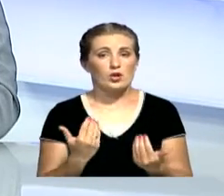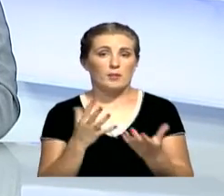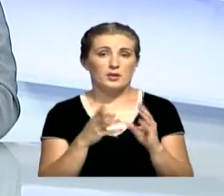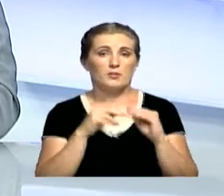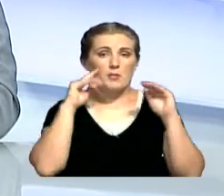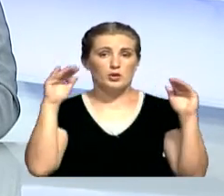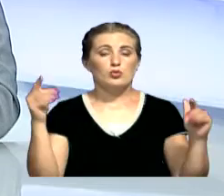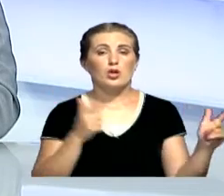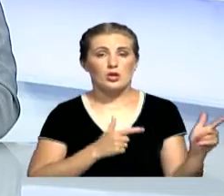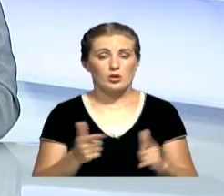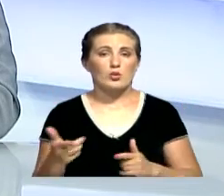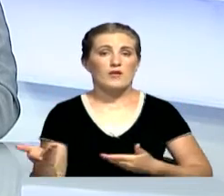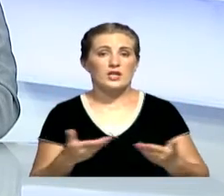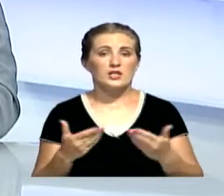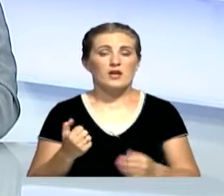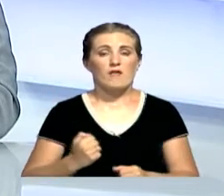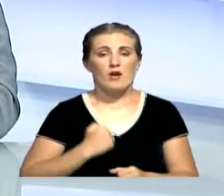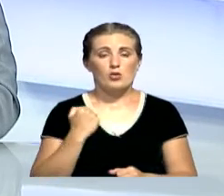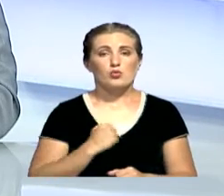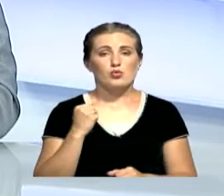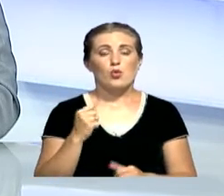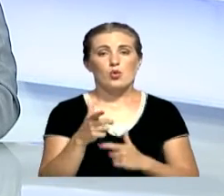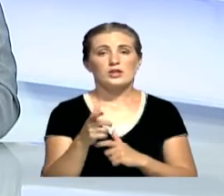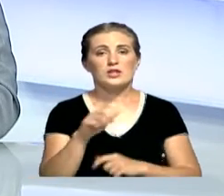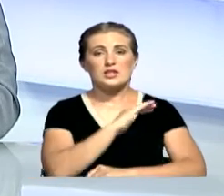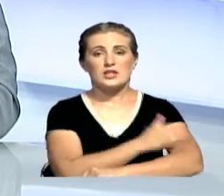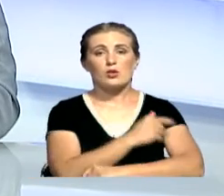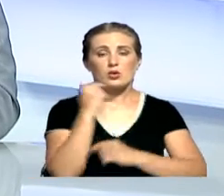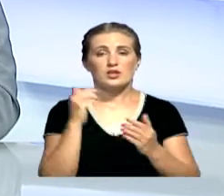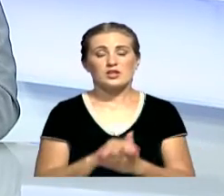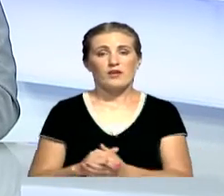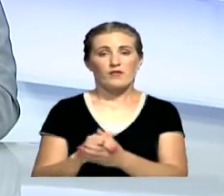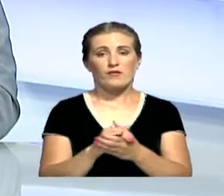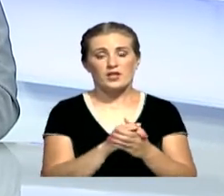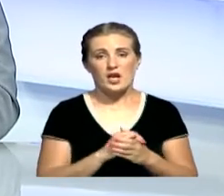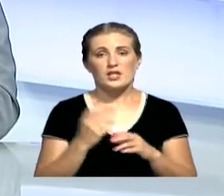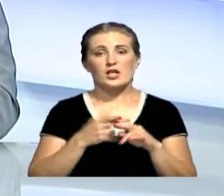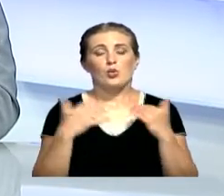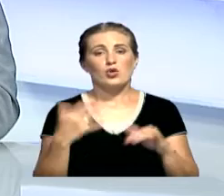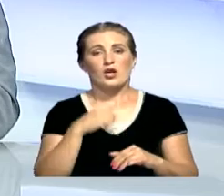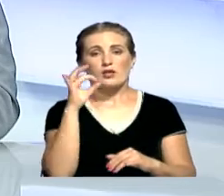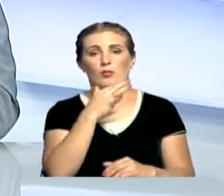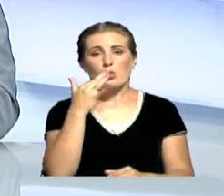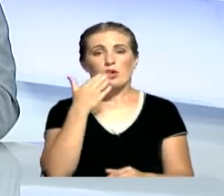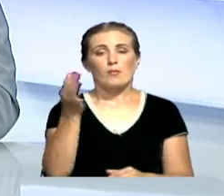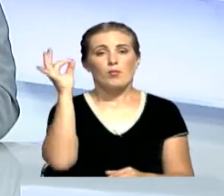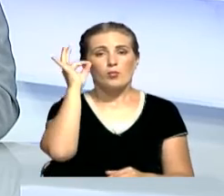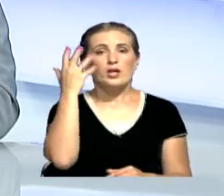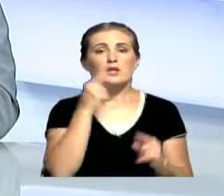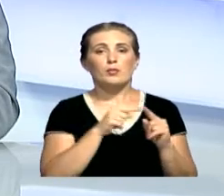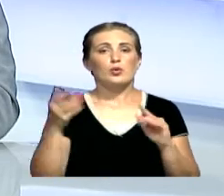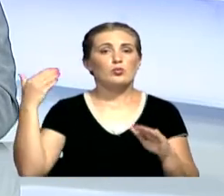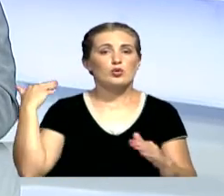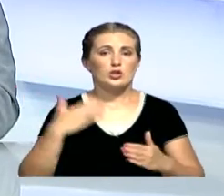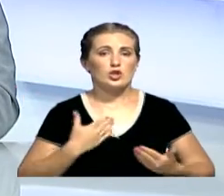молодежь готовы идти вооруженные силы российской федерации это уже говорит о многом помните как в период прошлой нашей